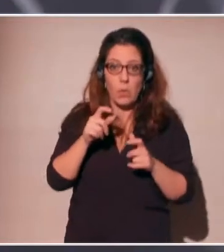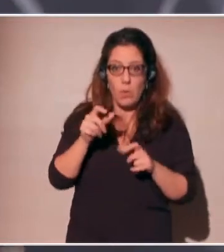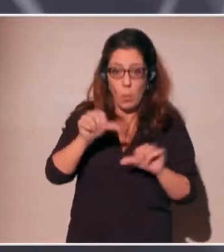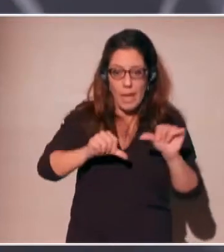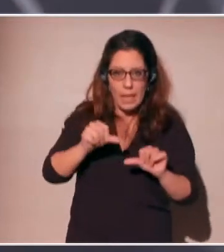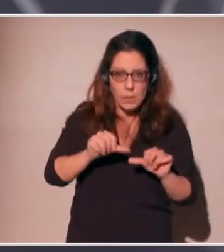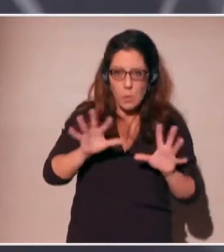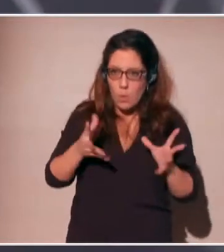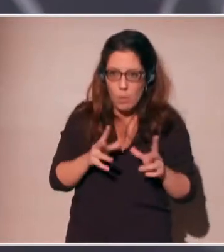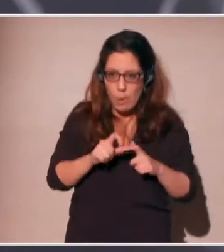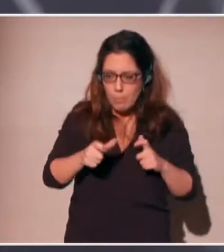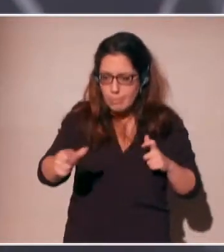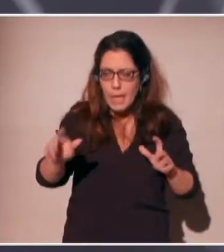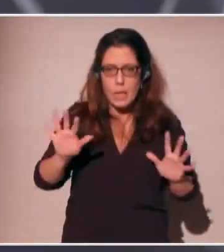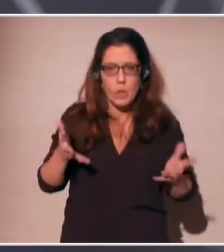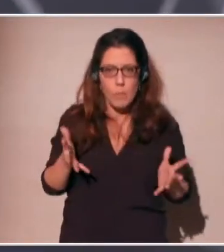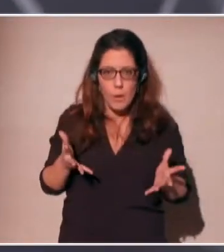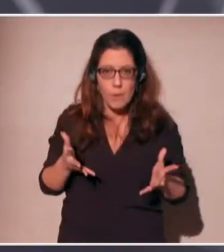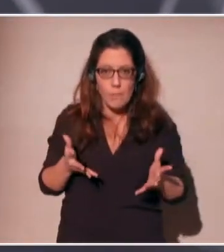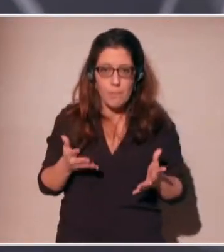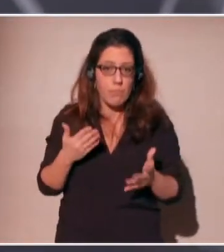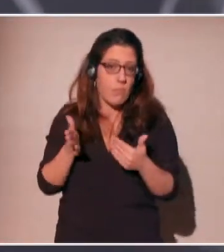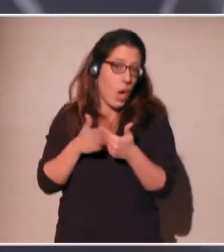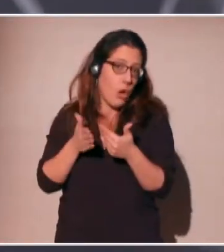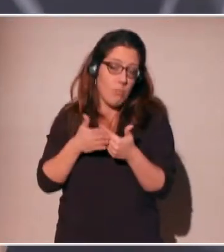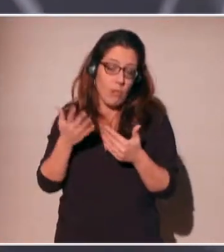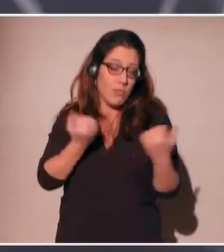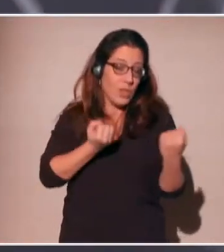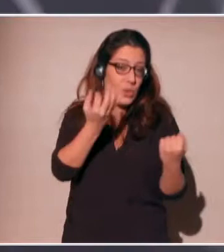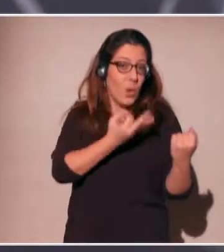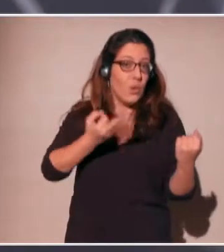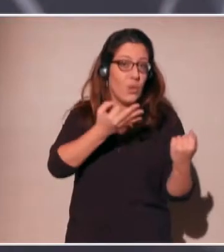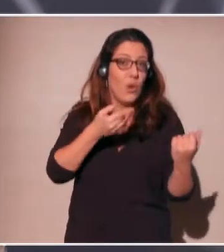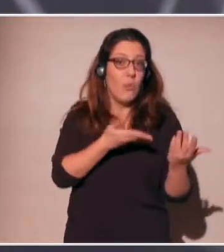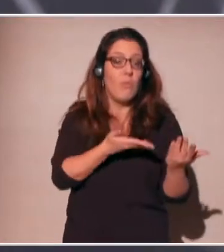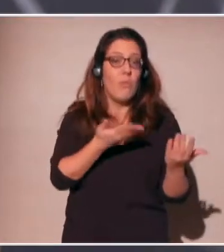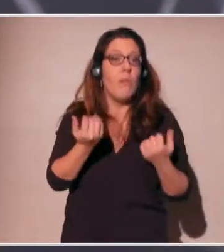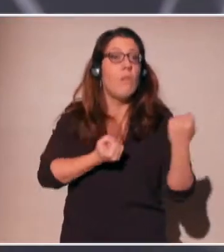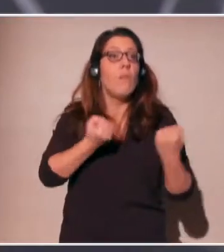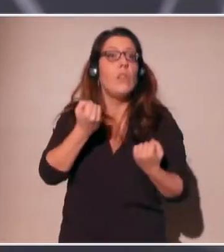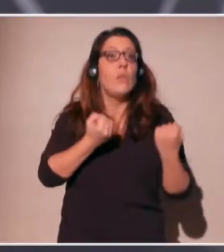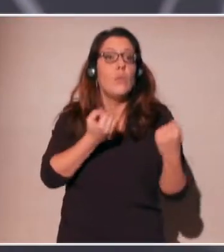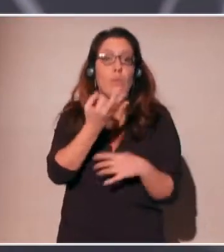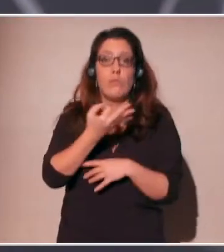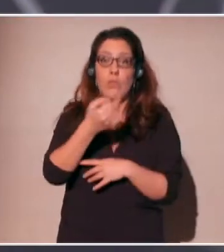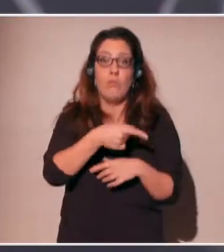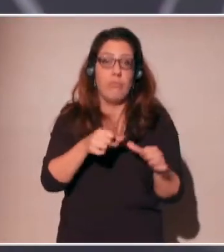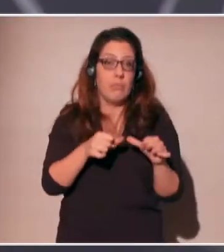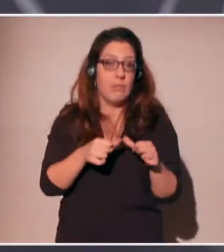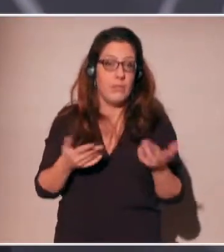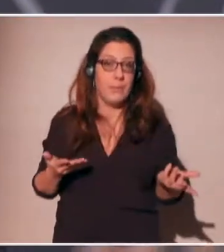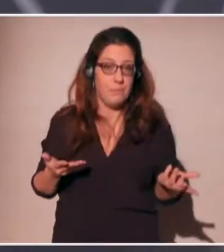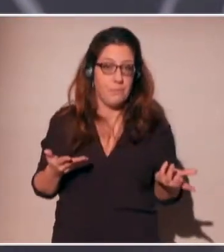opération. Et c'est assez similaire à la question de la voiture autonome. Que fait une voiture autonome finalement? Elle utilise